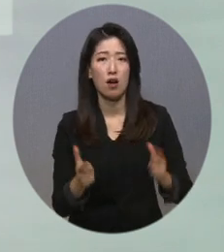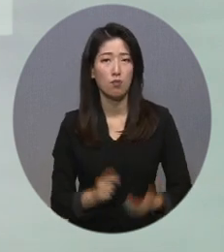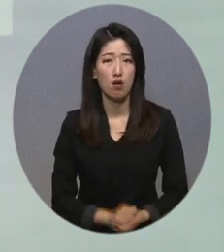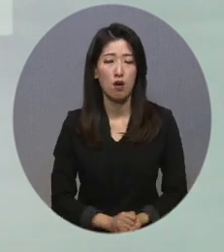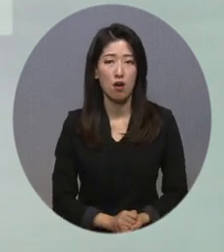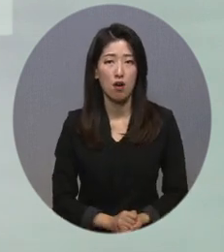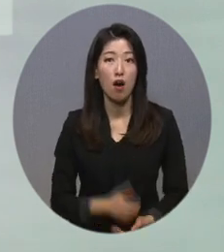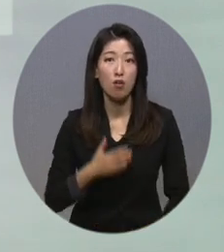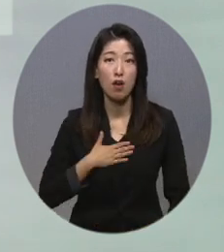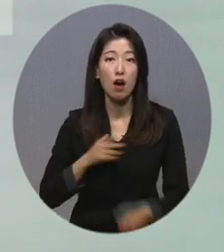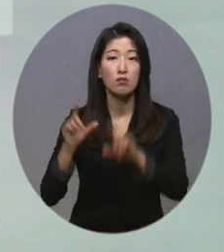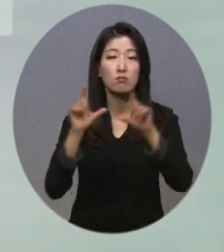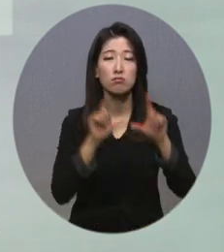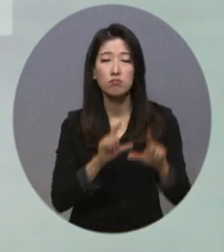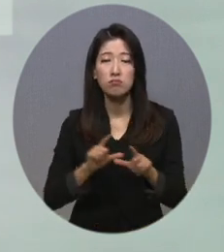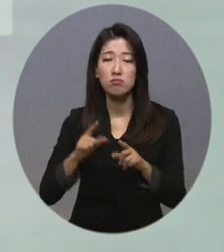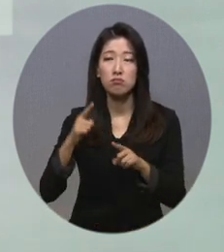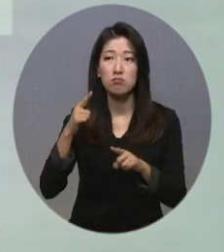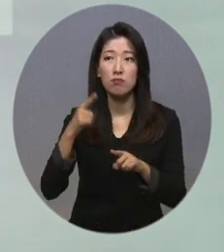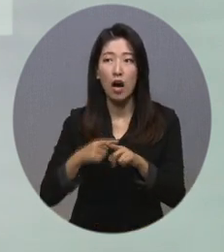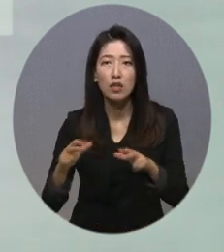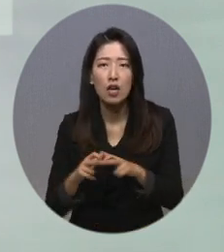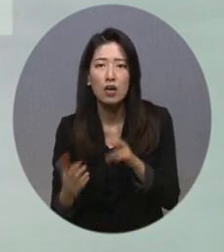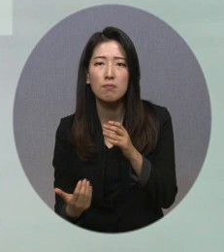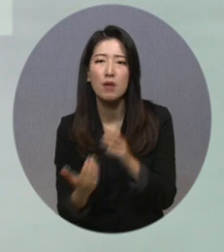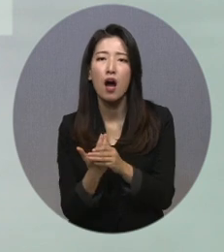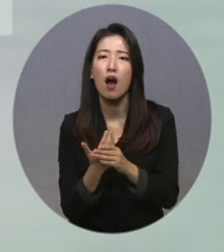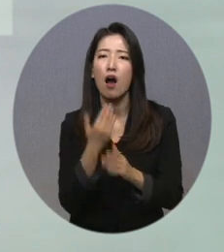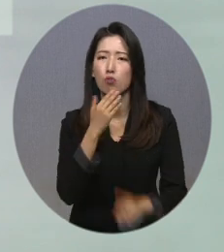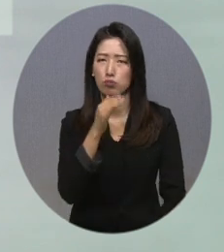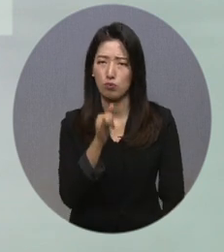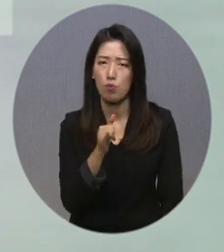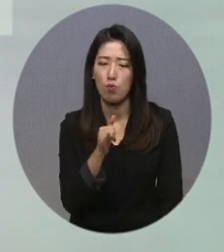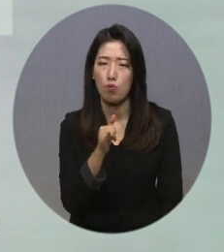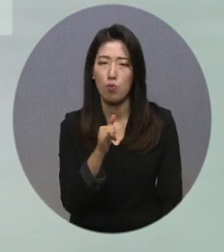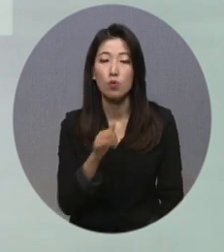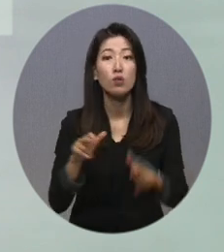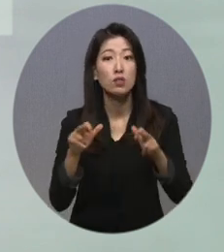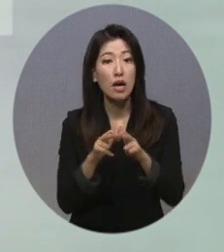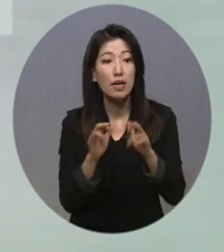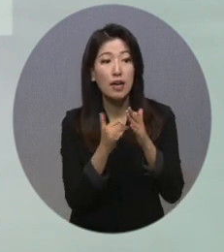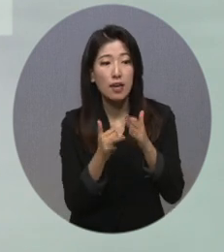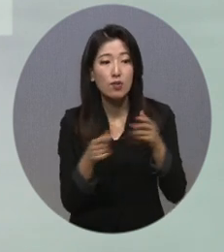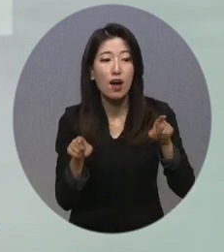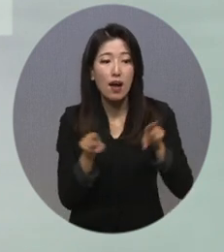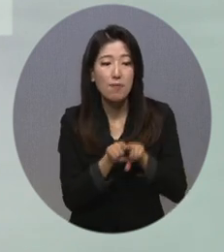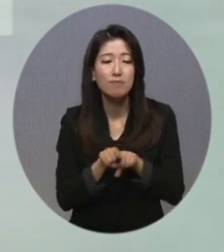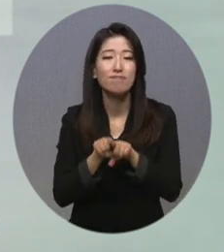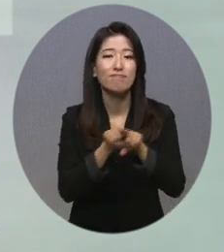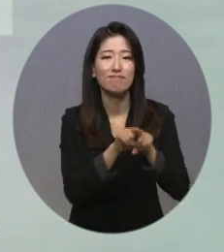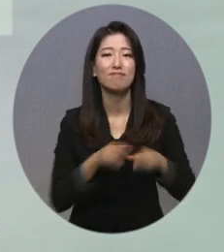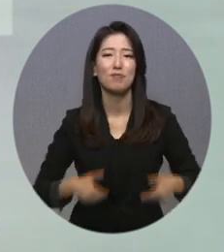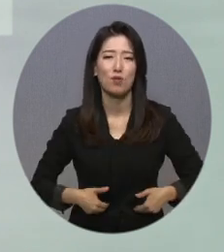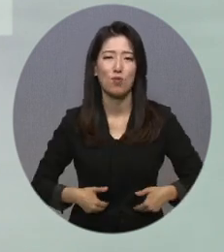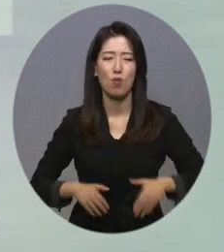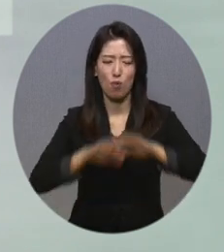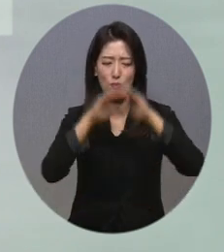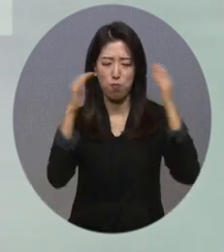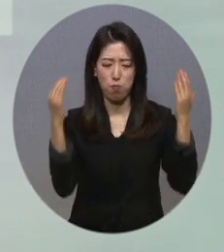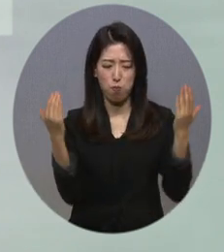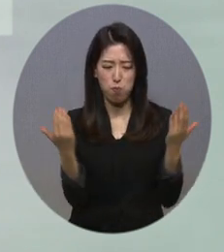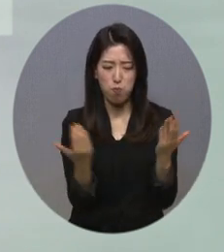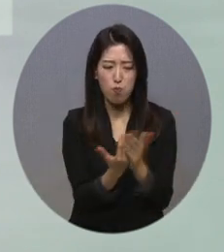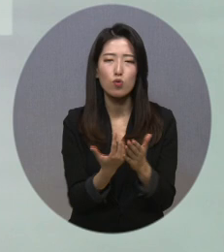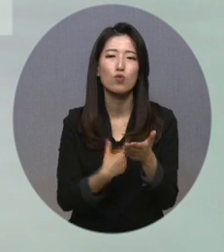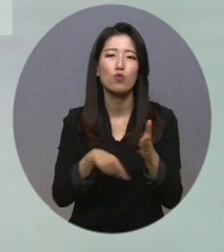누구나 일생을 살아가면서 장애를 경험하게 되고 장애인과 함께 살아가게 됩니다. 모두를 위한 사회, 모두를